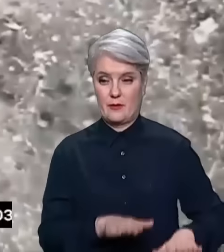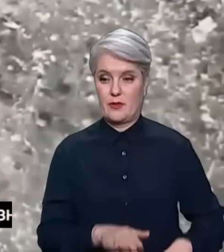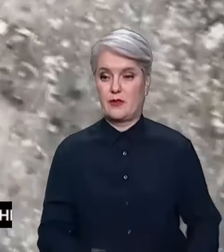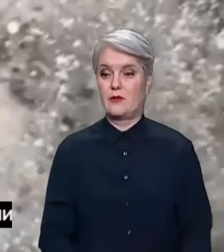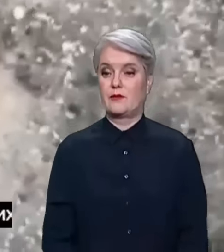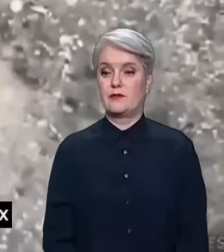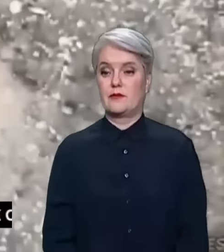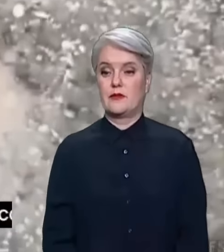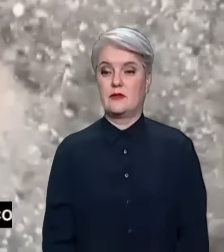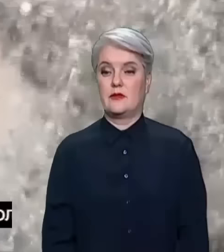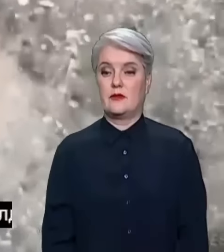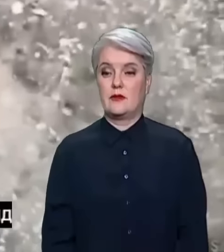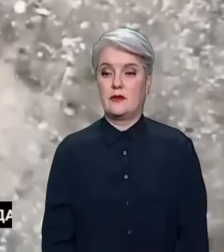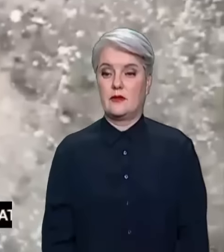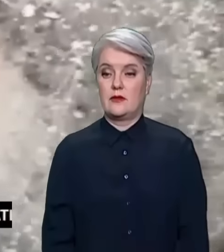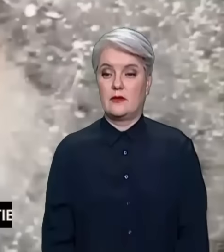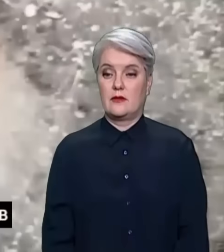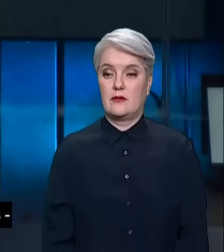Самара, Суспільне, новини.